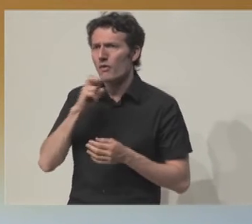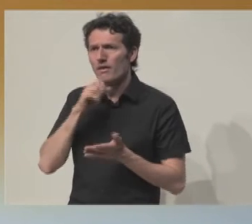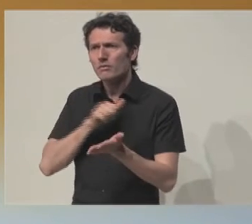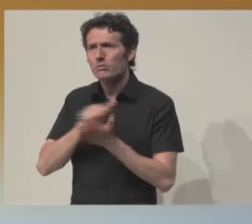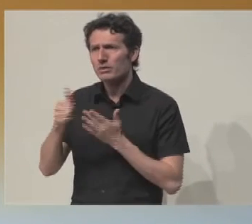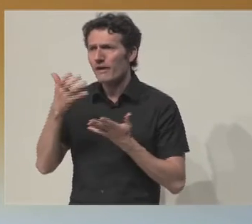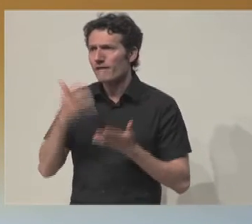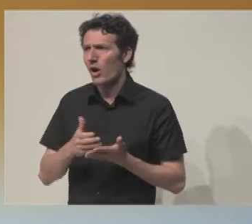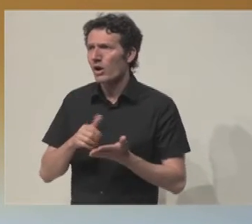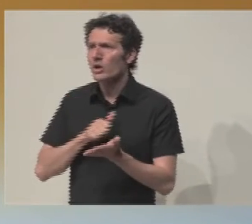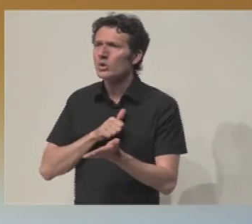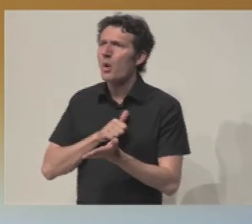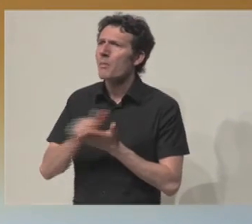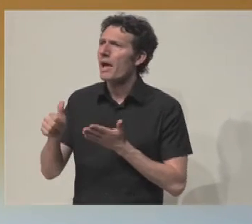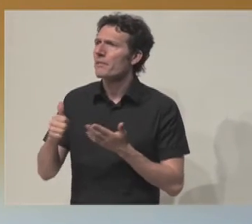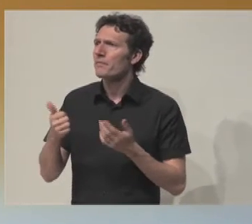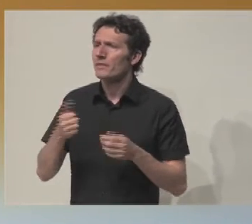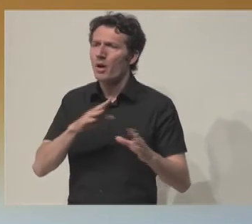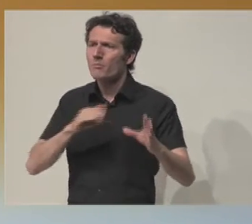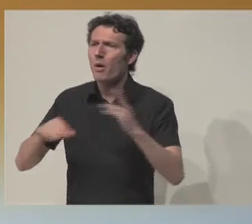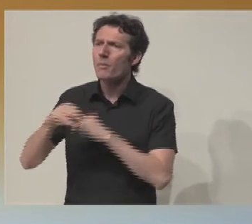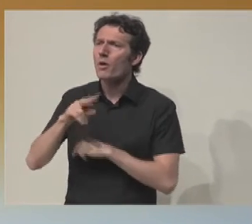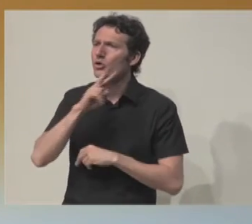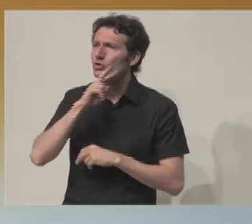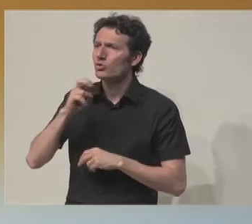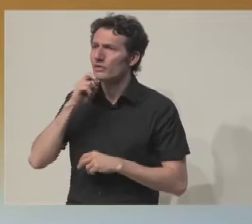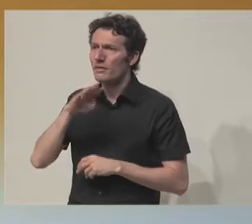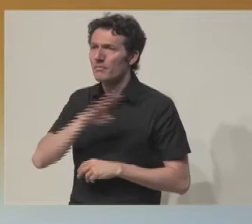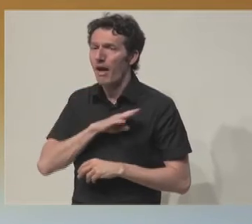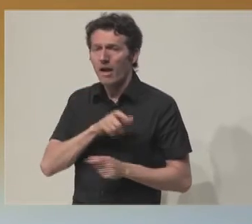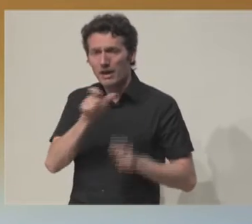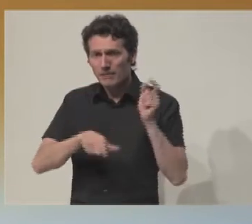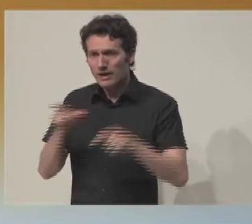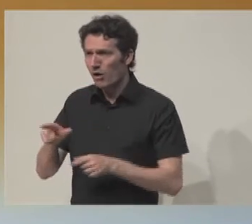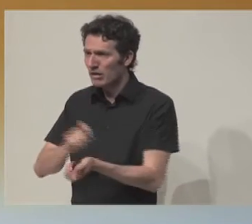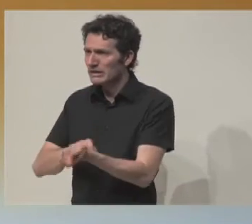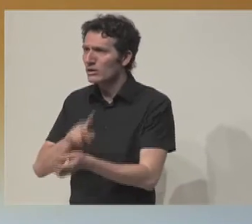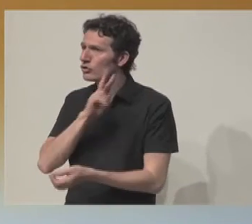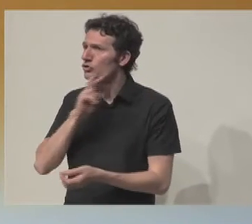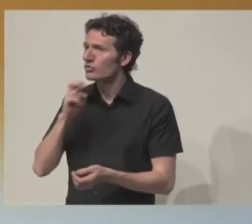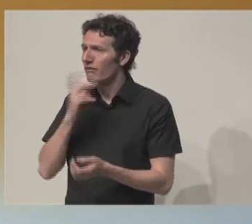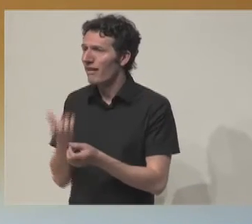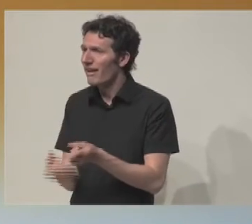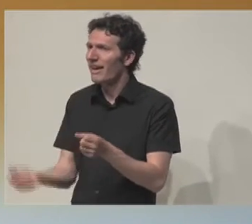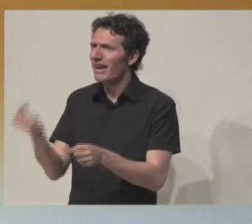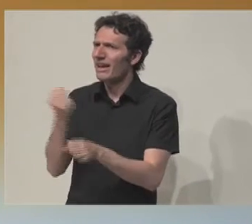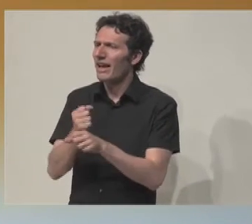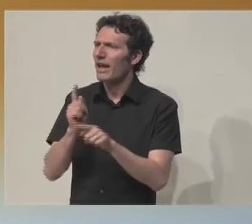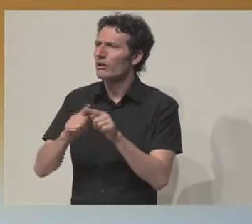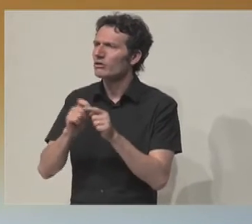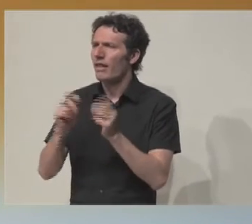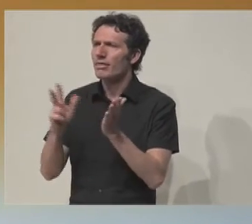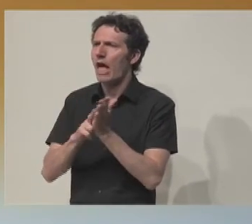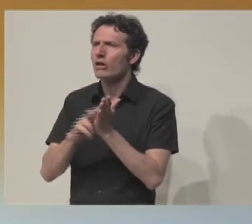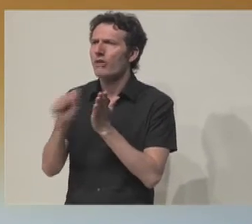de supprimer le peuple juif parce qu'il était juif nous avons créé une tâche qui ne